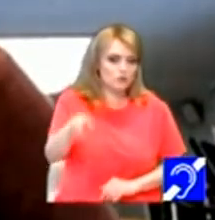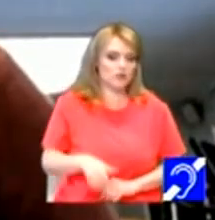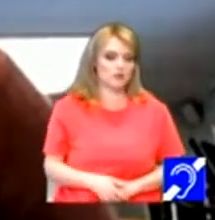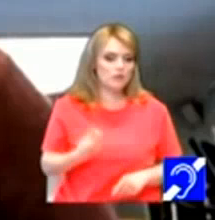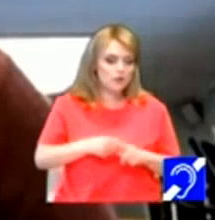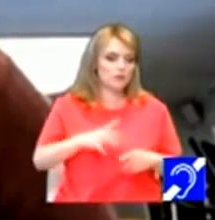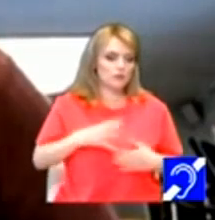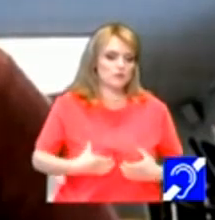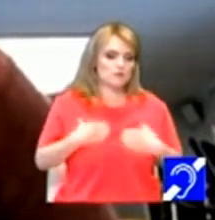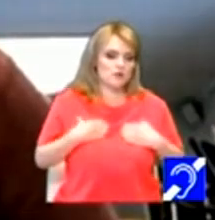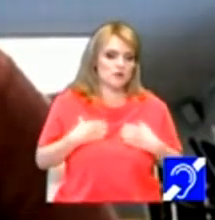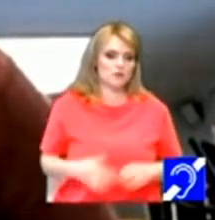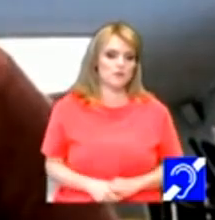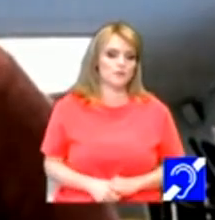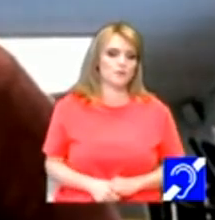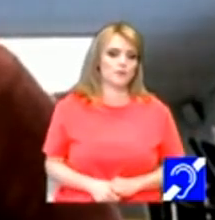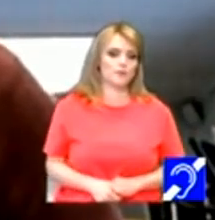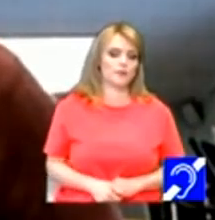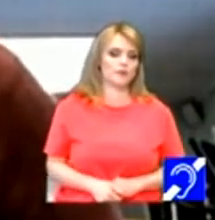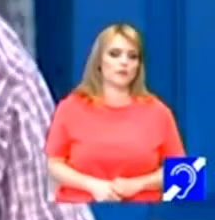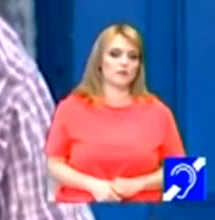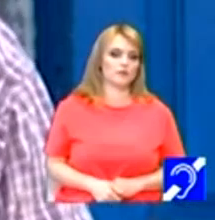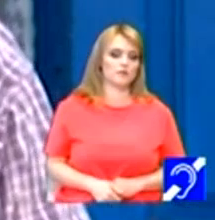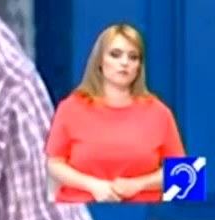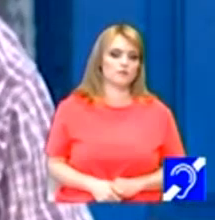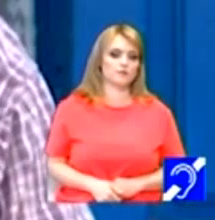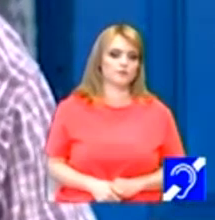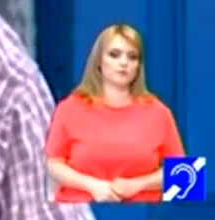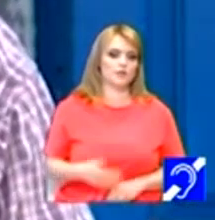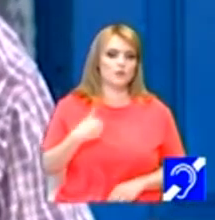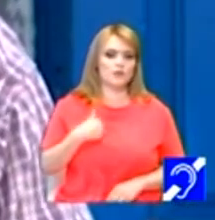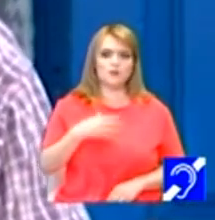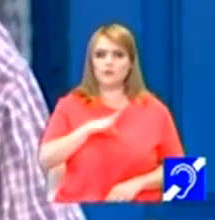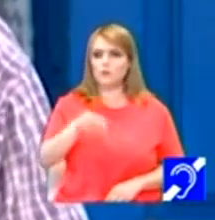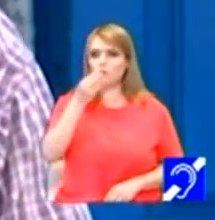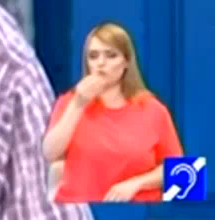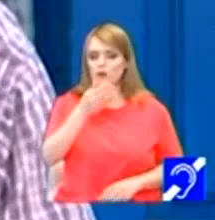1946-47 se include în noțiunea de genocid. Noi n-am mâncat pâine.